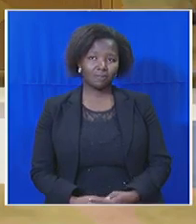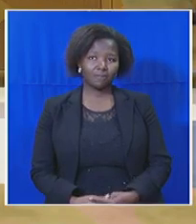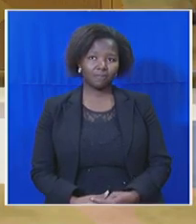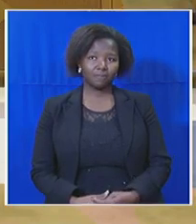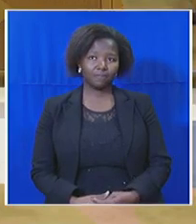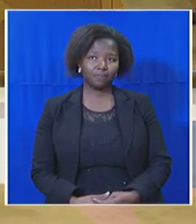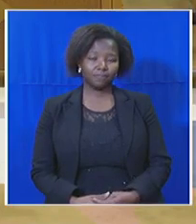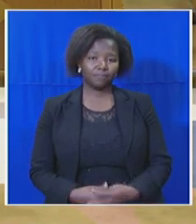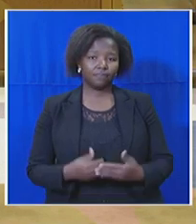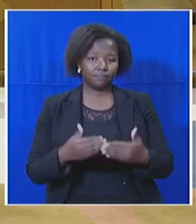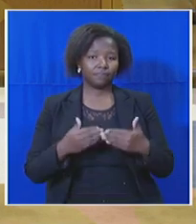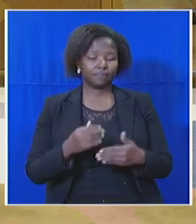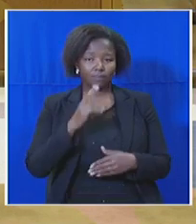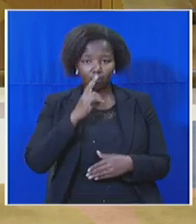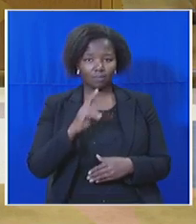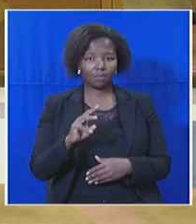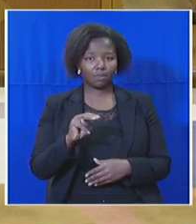The Honorable Mokhalapa.